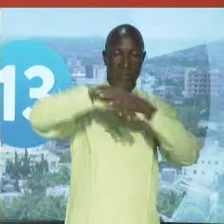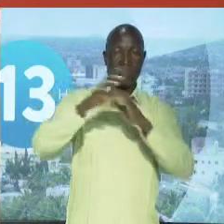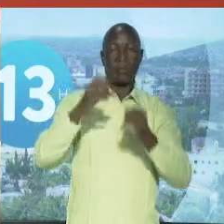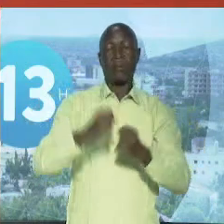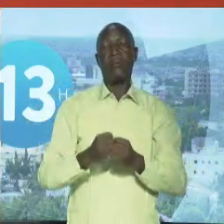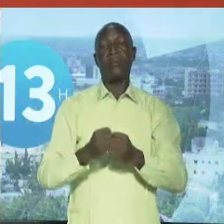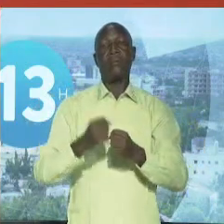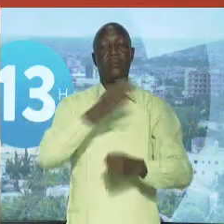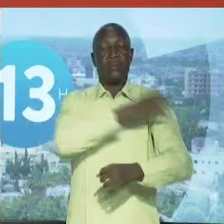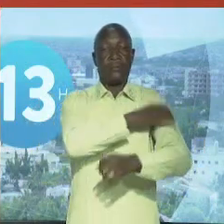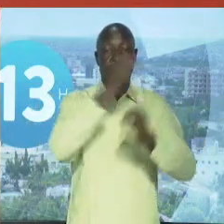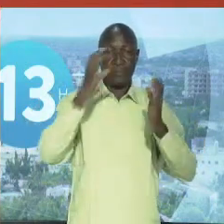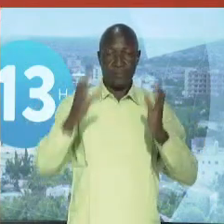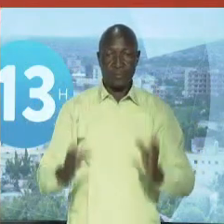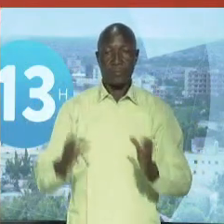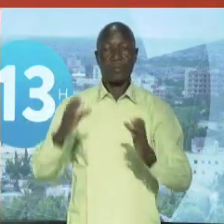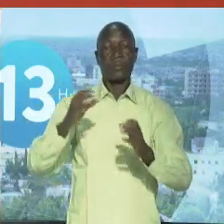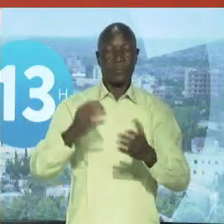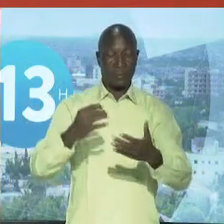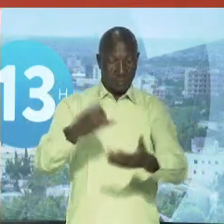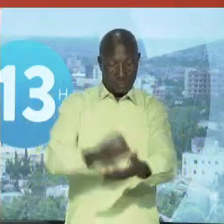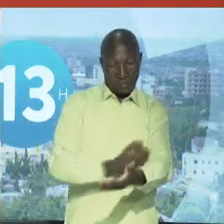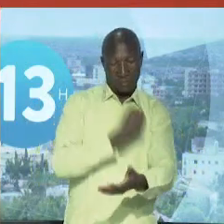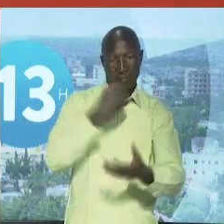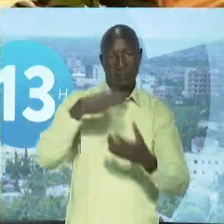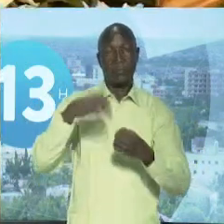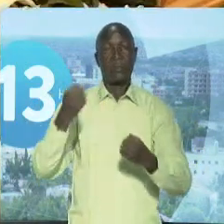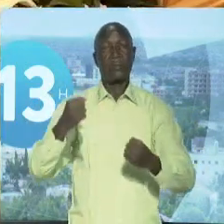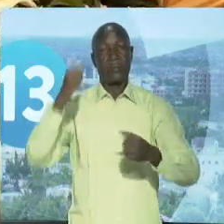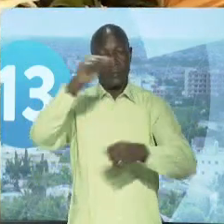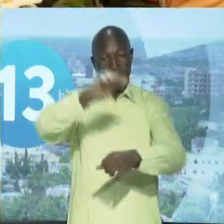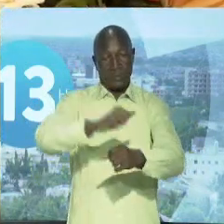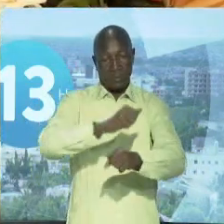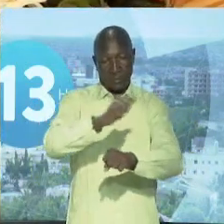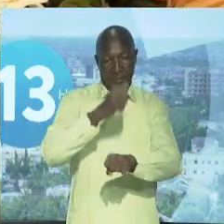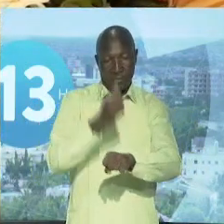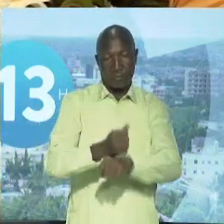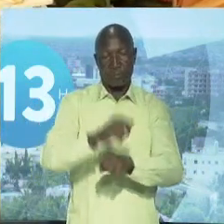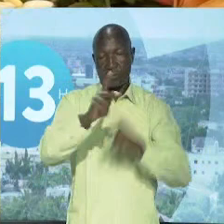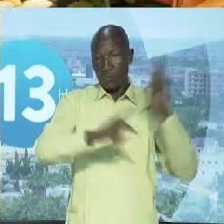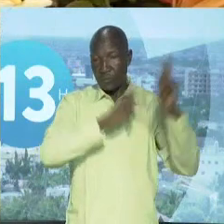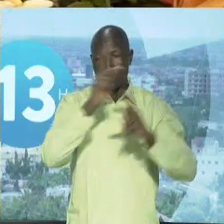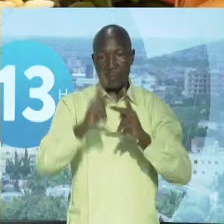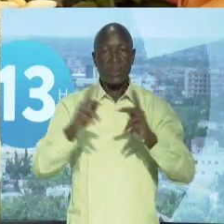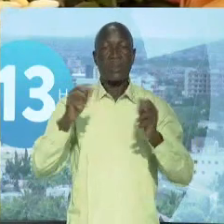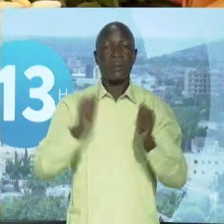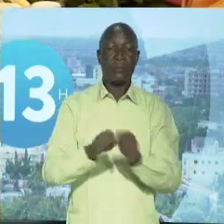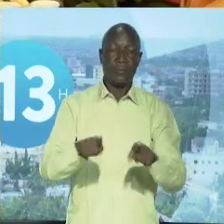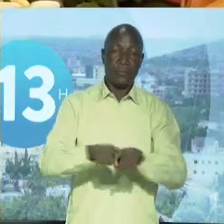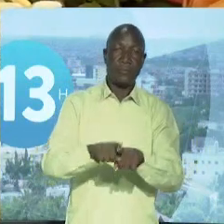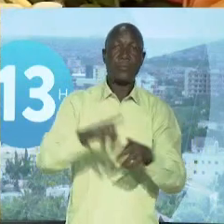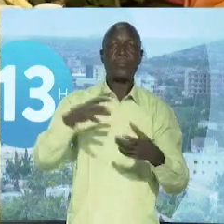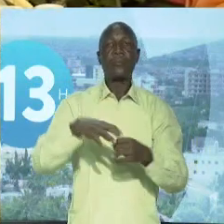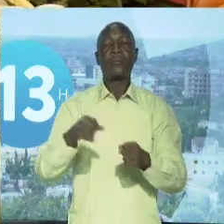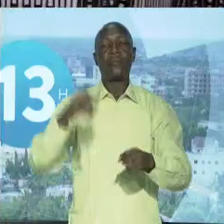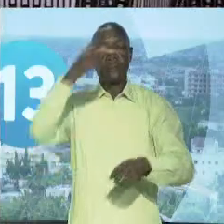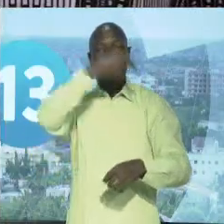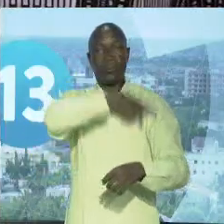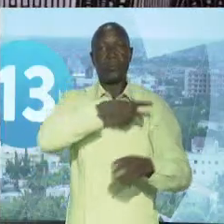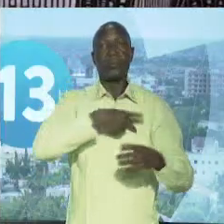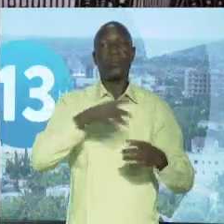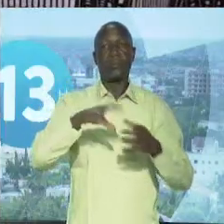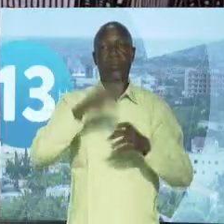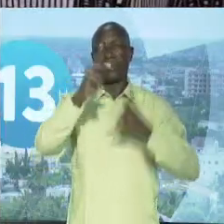des capacités, l'innovation dans l'administration publique pour une amélioration des services au profit des citoyens.